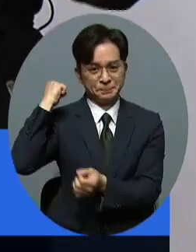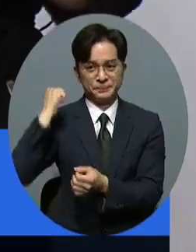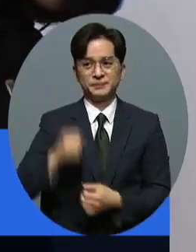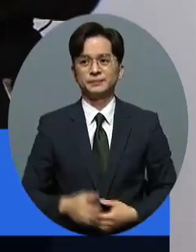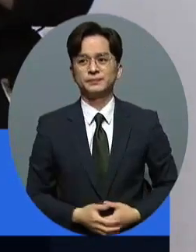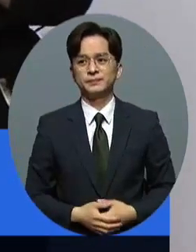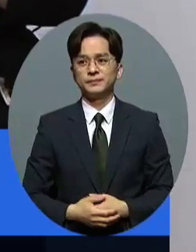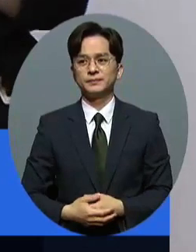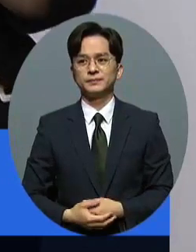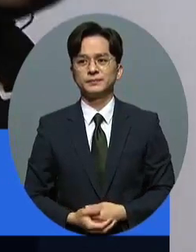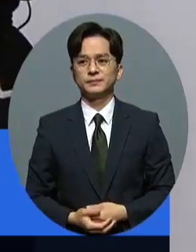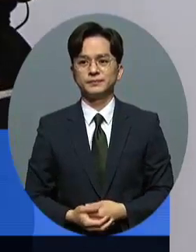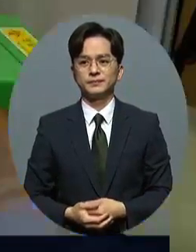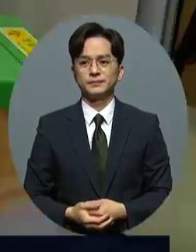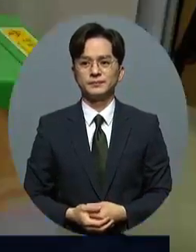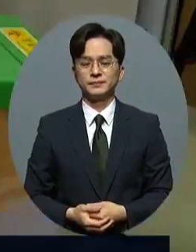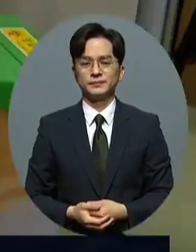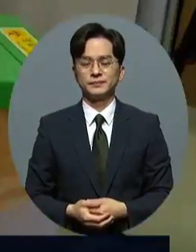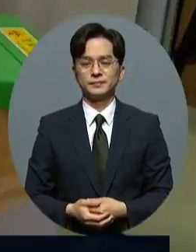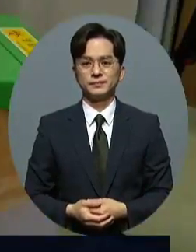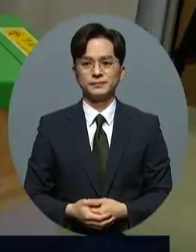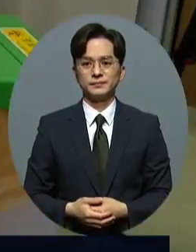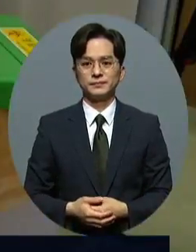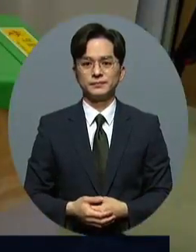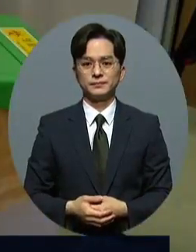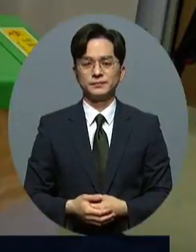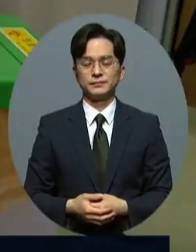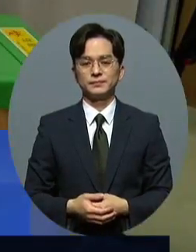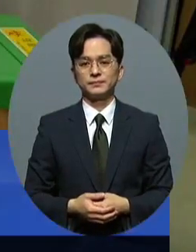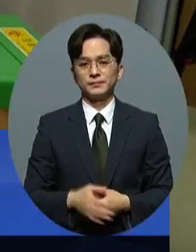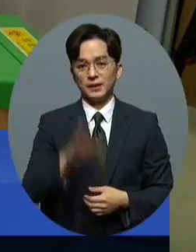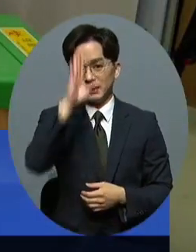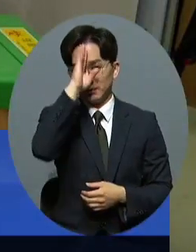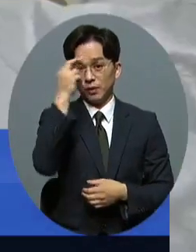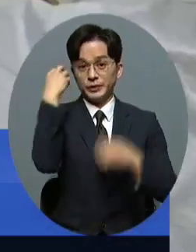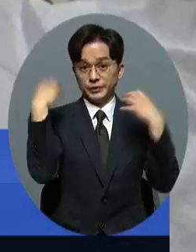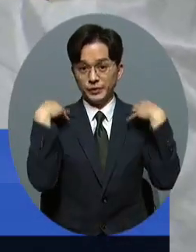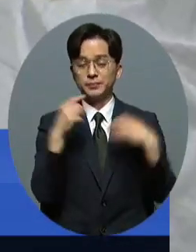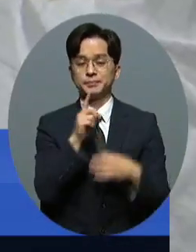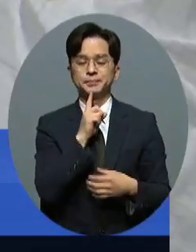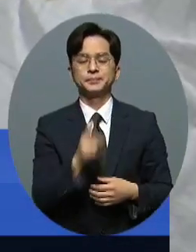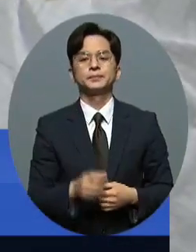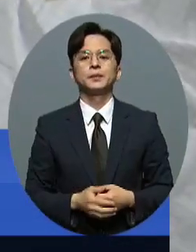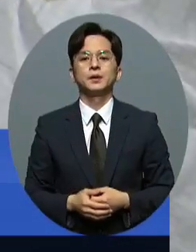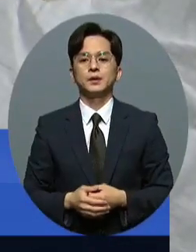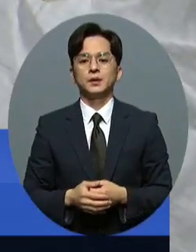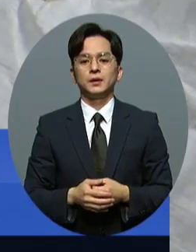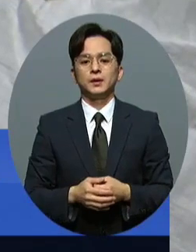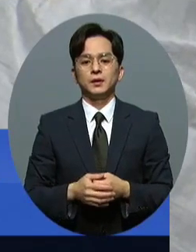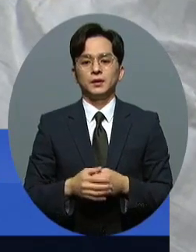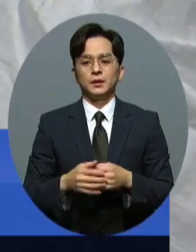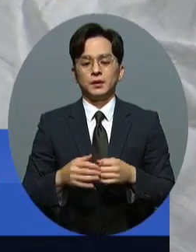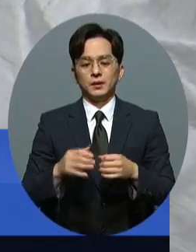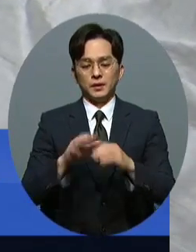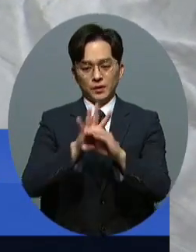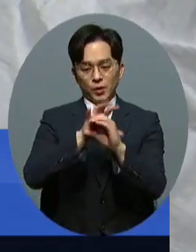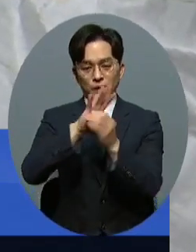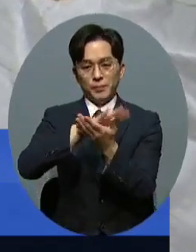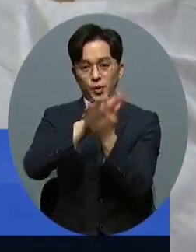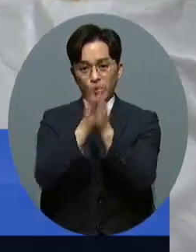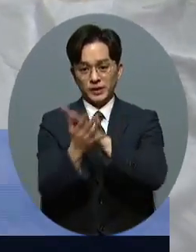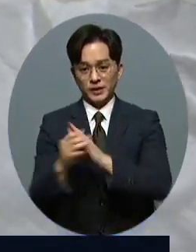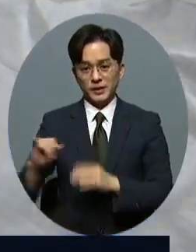취약할 수는 있겠다라고. 방역당국은 다만 중화항체가 어느 정도 역할을 보여야 바이러스